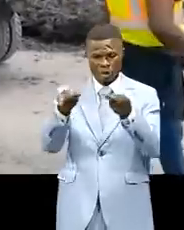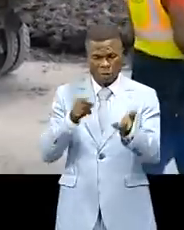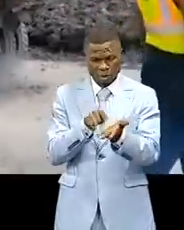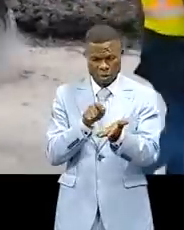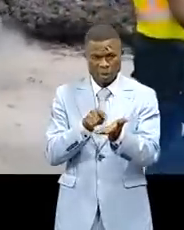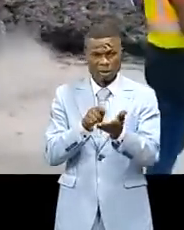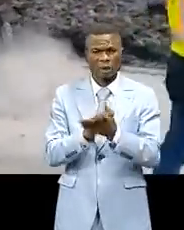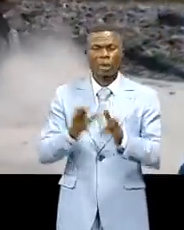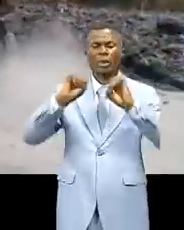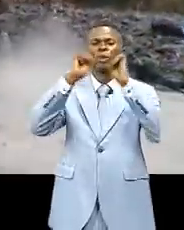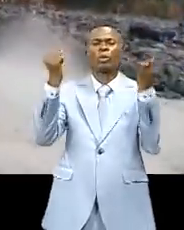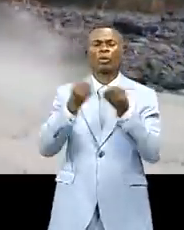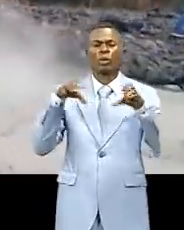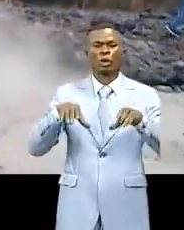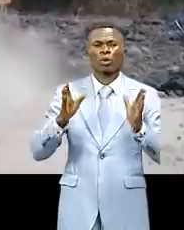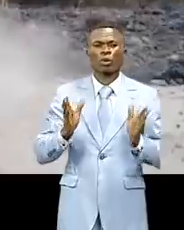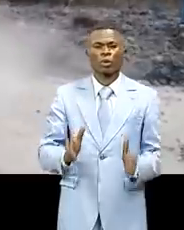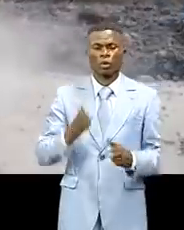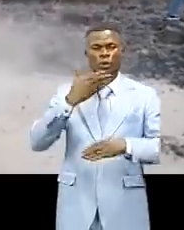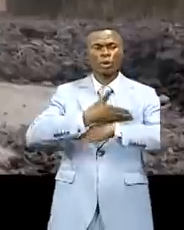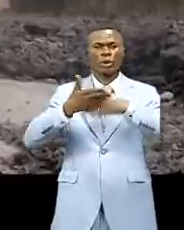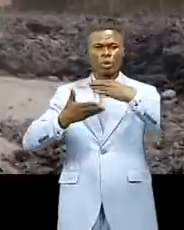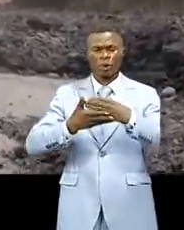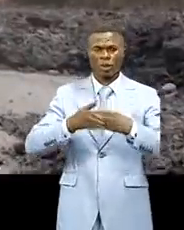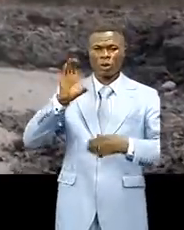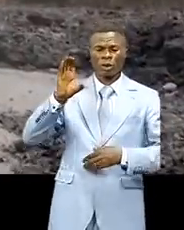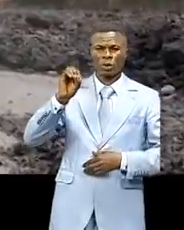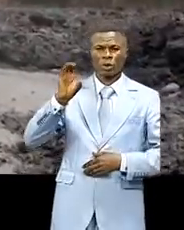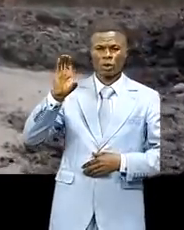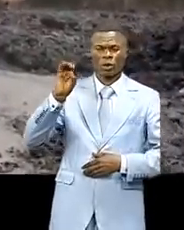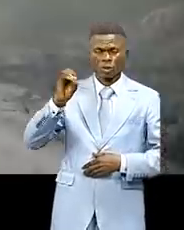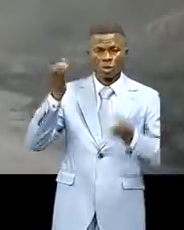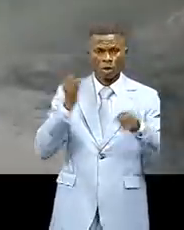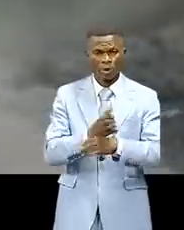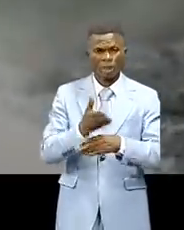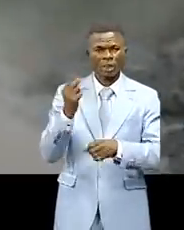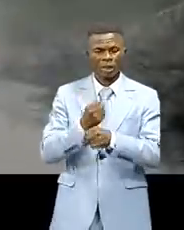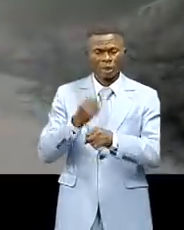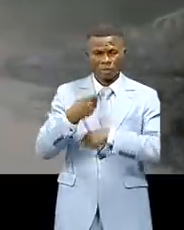la société congolaise des constructions son coq et sur le chantier